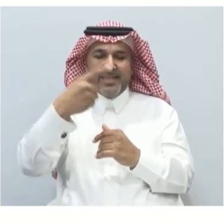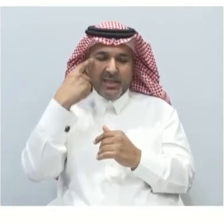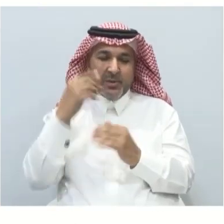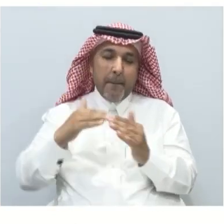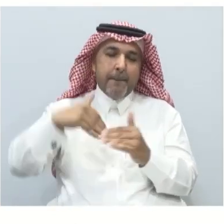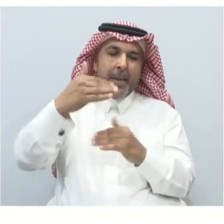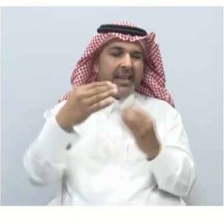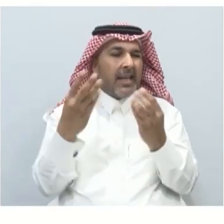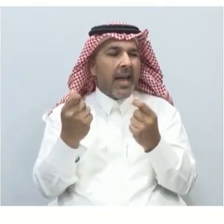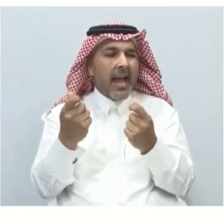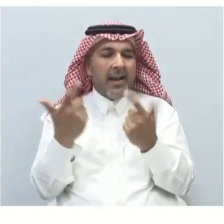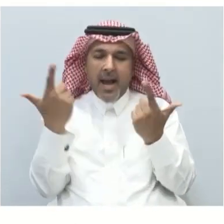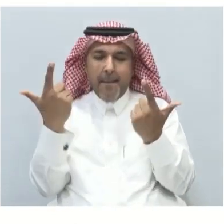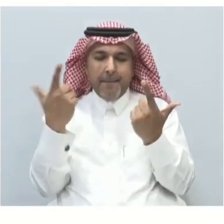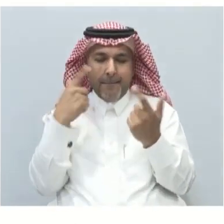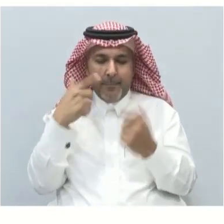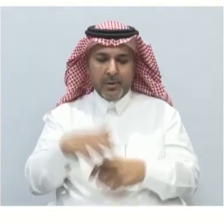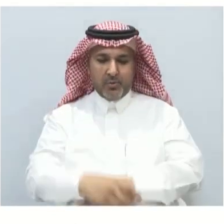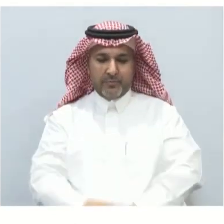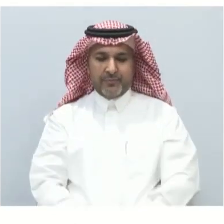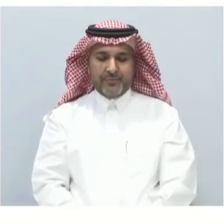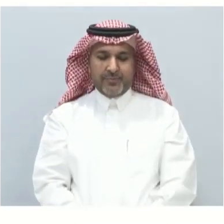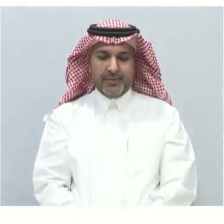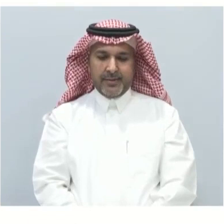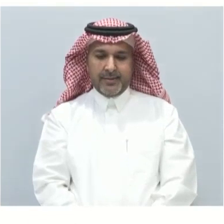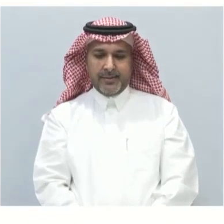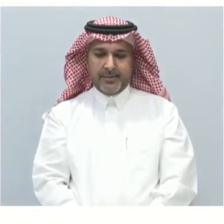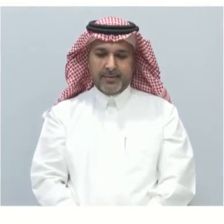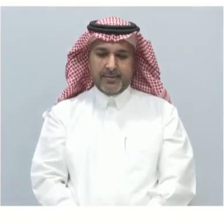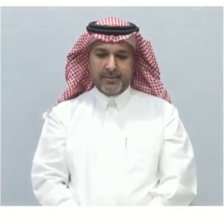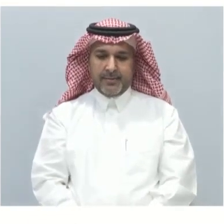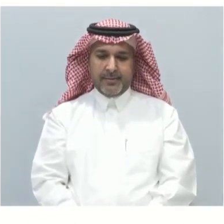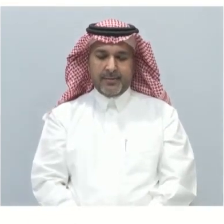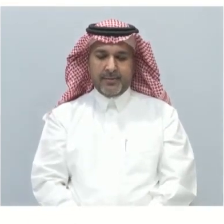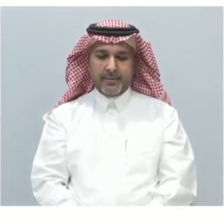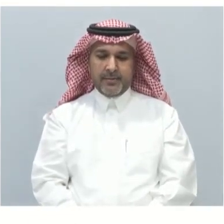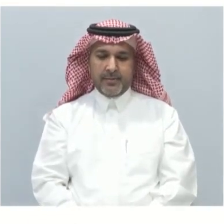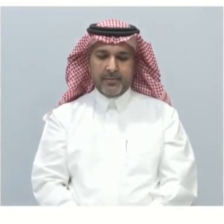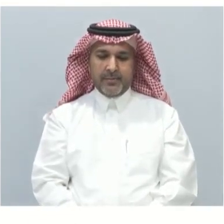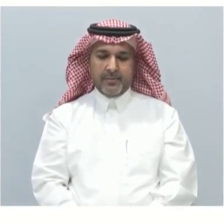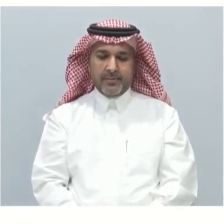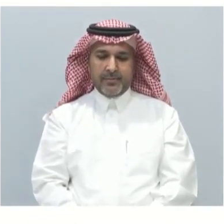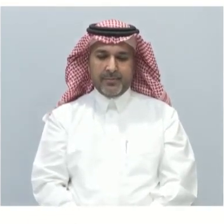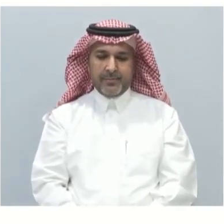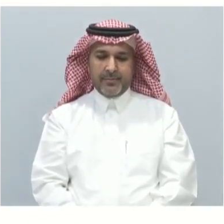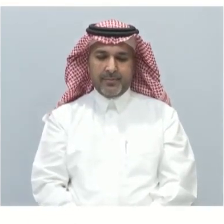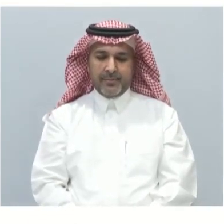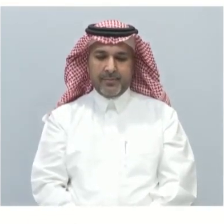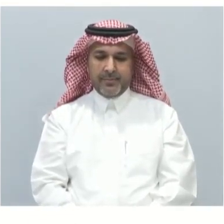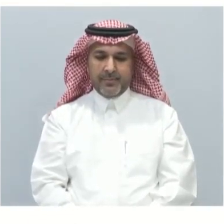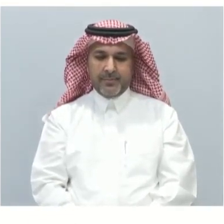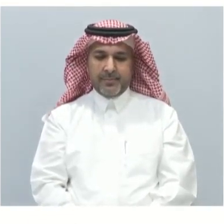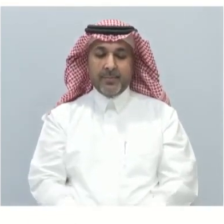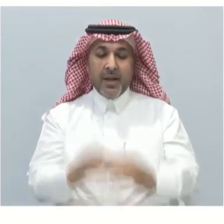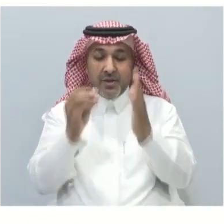15 سنه اذا كان التوزيع بهذه الصوره فنكتب المعادله اللي هي اي تساوي بي